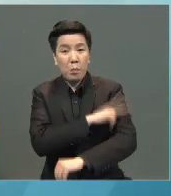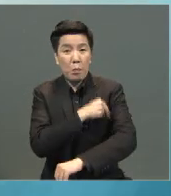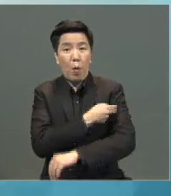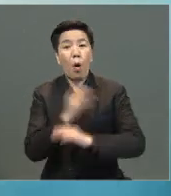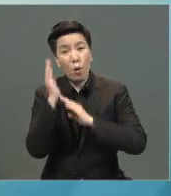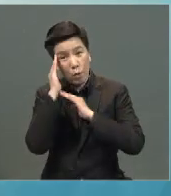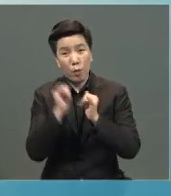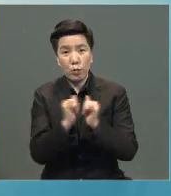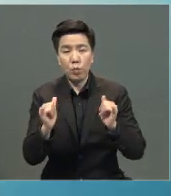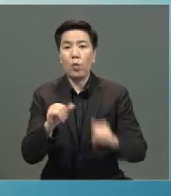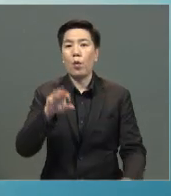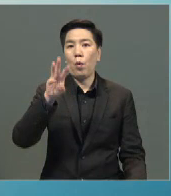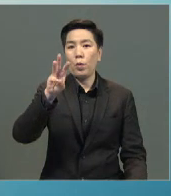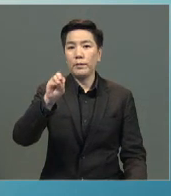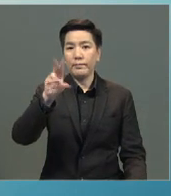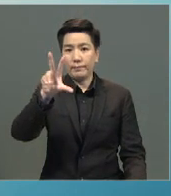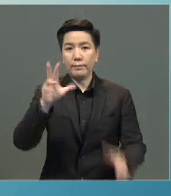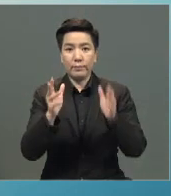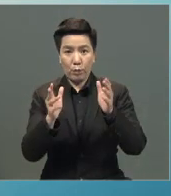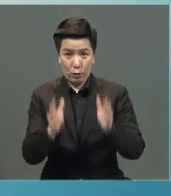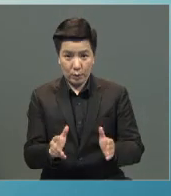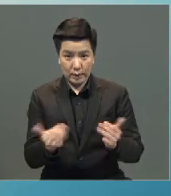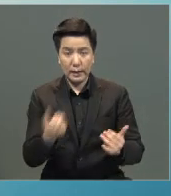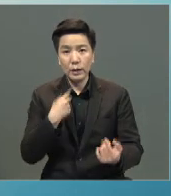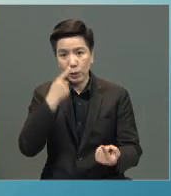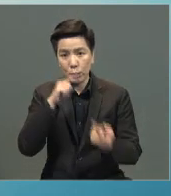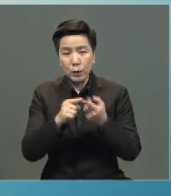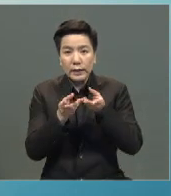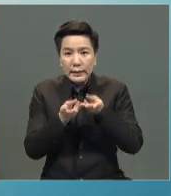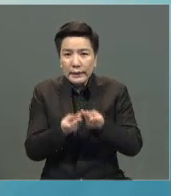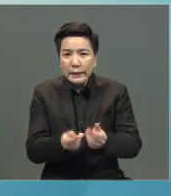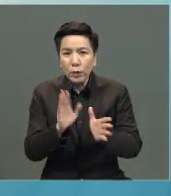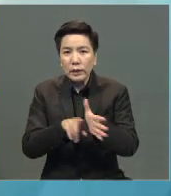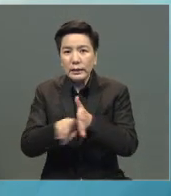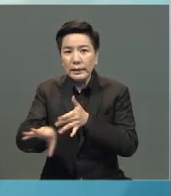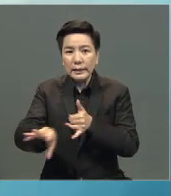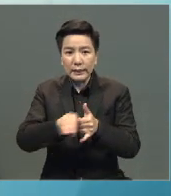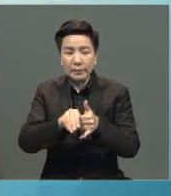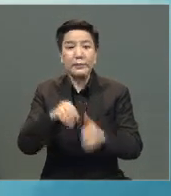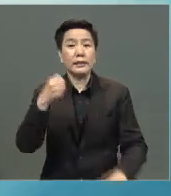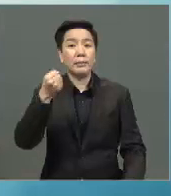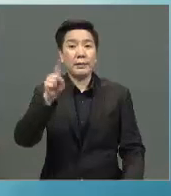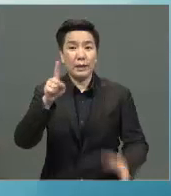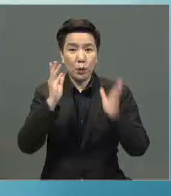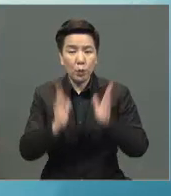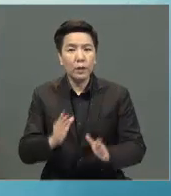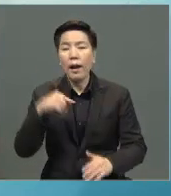ครับนอนรักษาตัวอยู่ในโรงพยาบาลอยู่ที่ 603รายครับมาดูในรายละเอียดของทั้ง 11